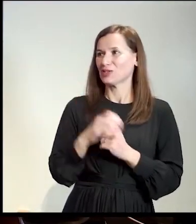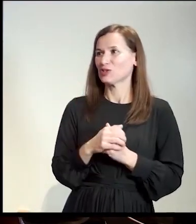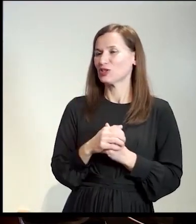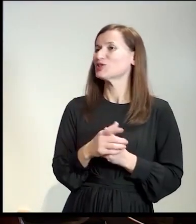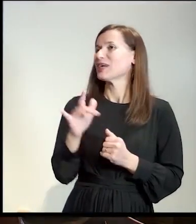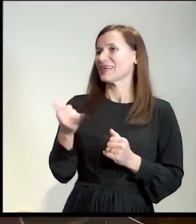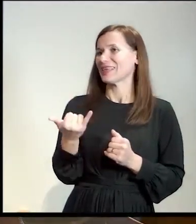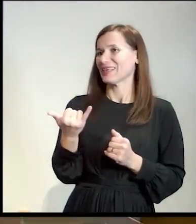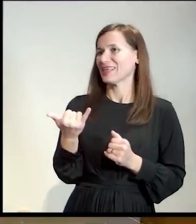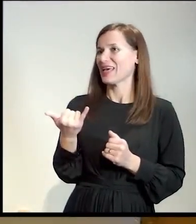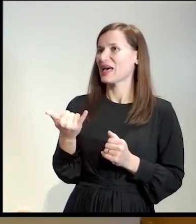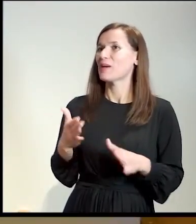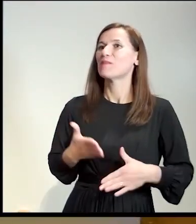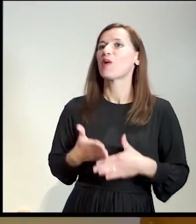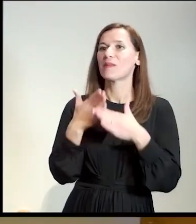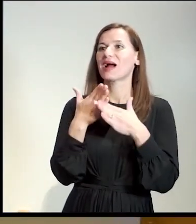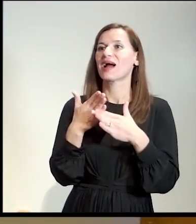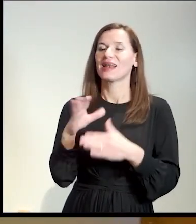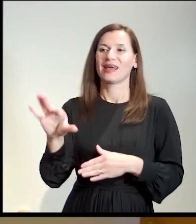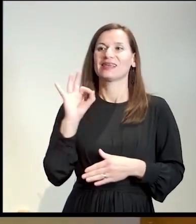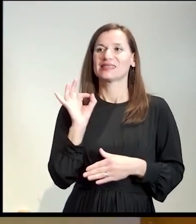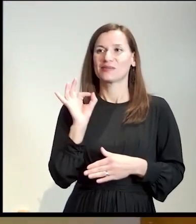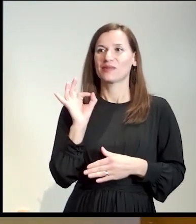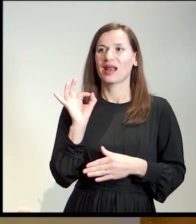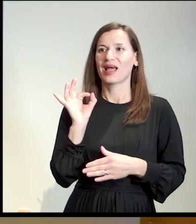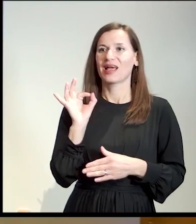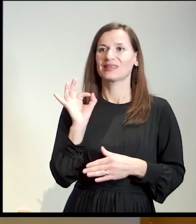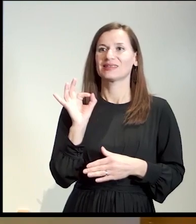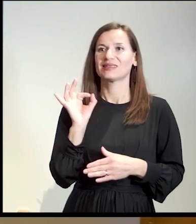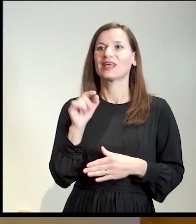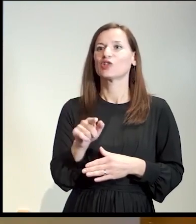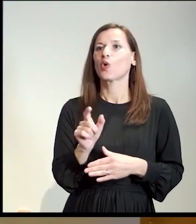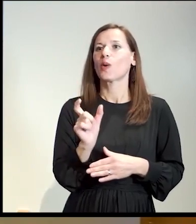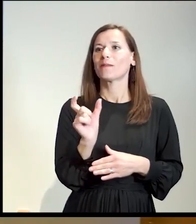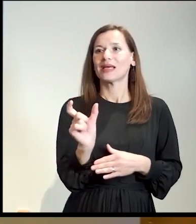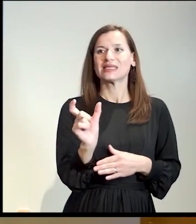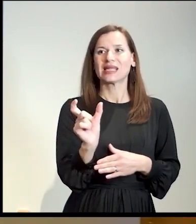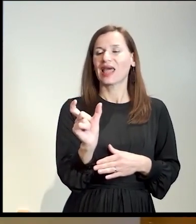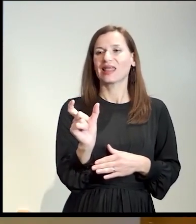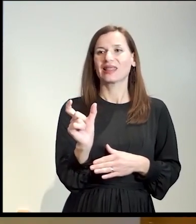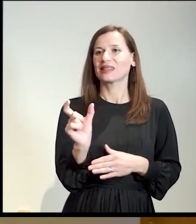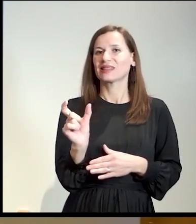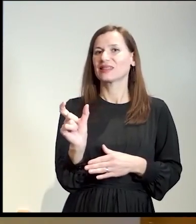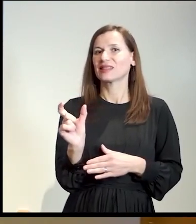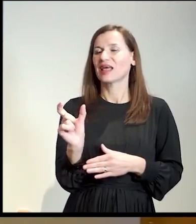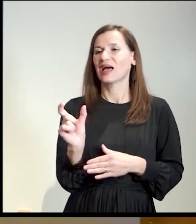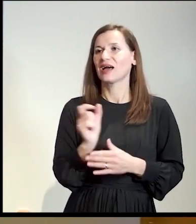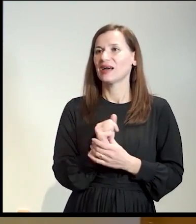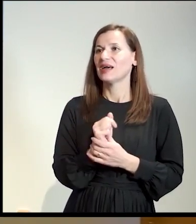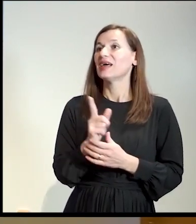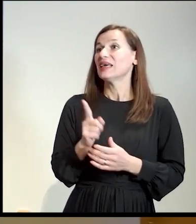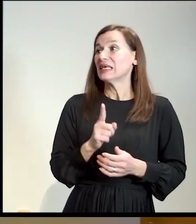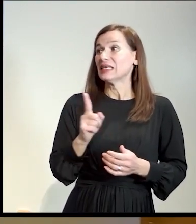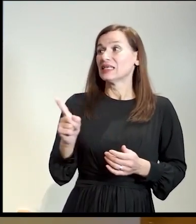je pomagala seveda izbrati to besedo oziroma ji priplavati, jo je